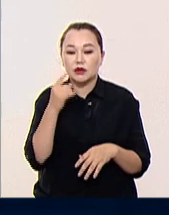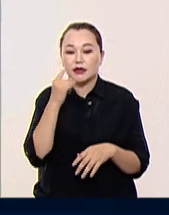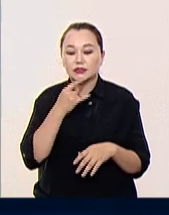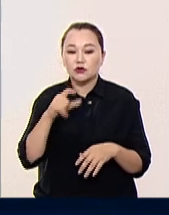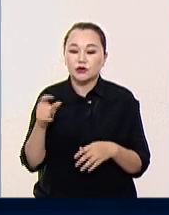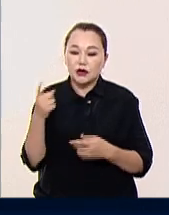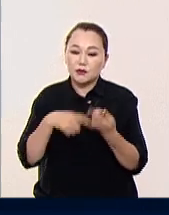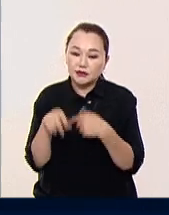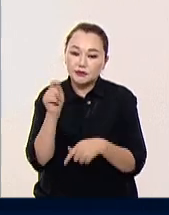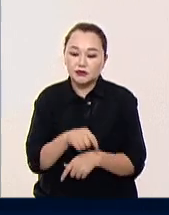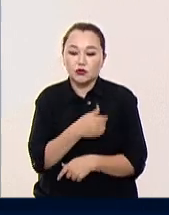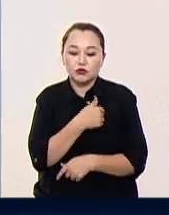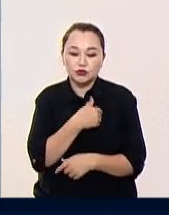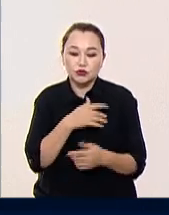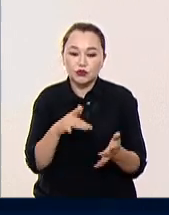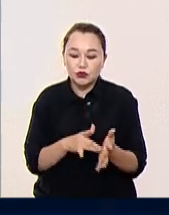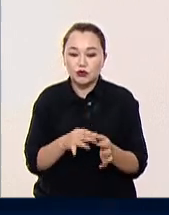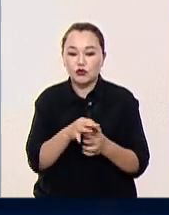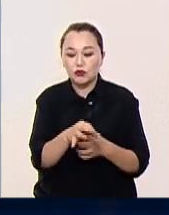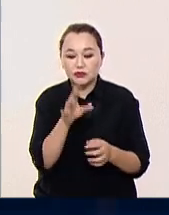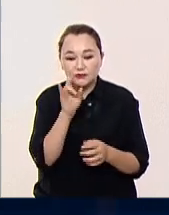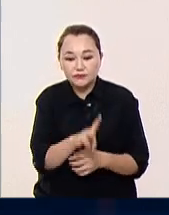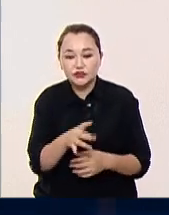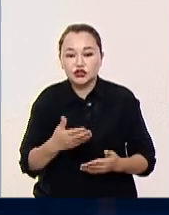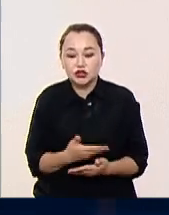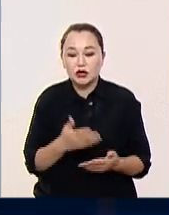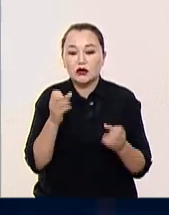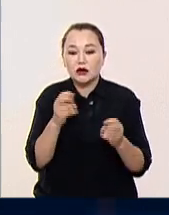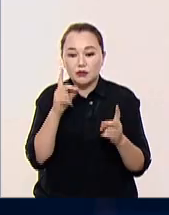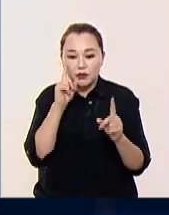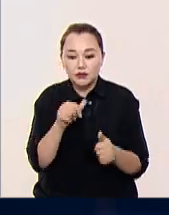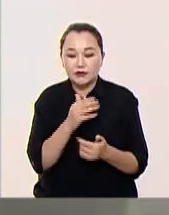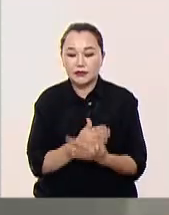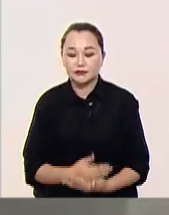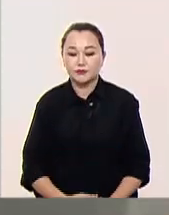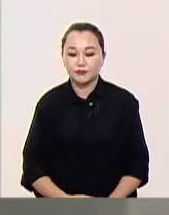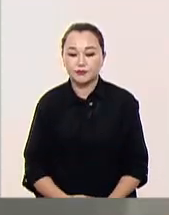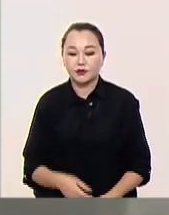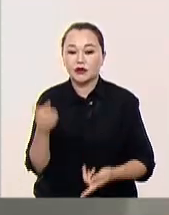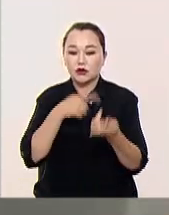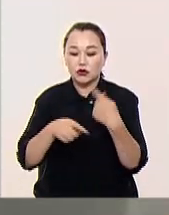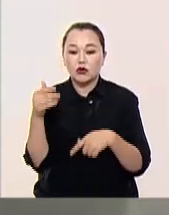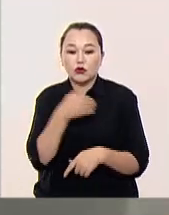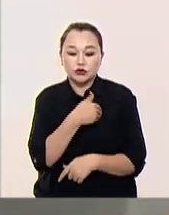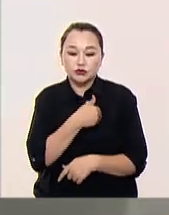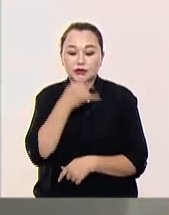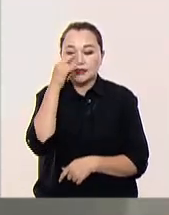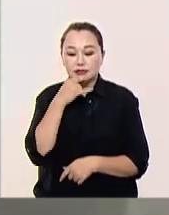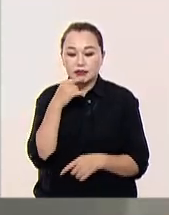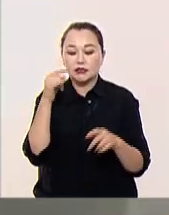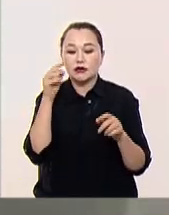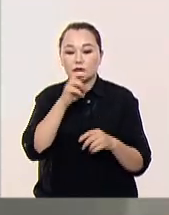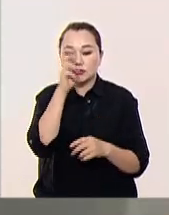аударған ағайынның өздер қалаған облысқа, ауданға қоныс аударына қаншалықты құқығы бар? Оралғысы келіп жатса, Қазақстанның